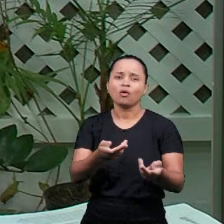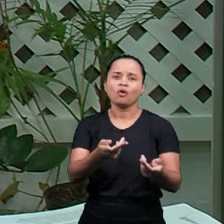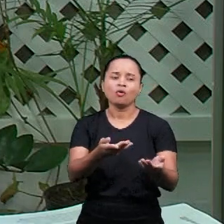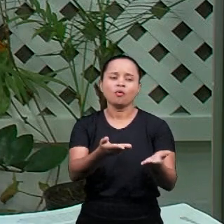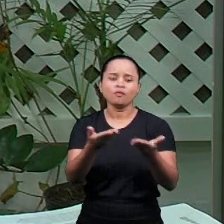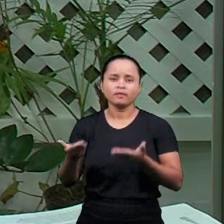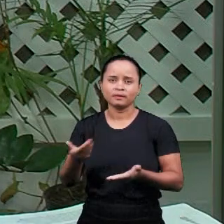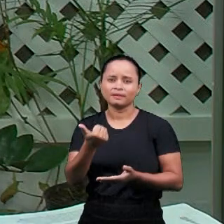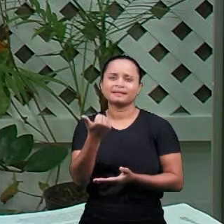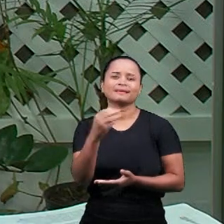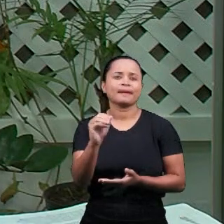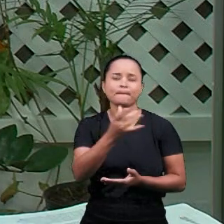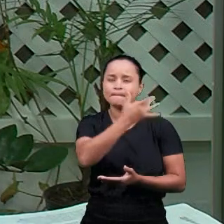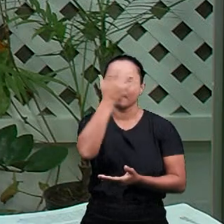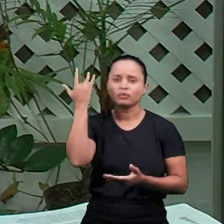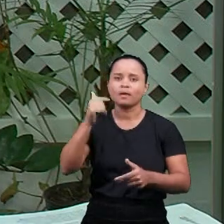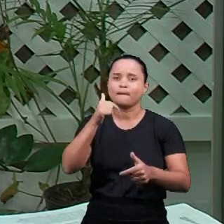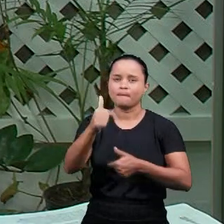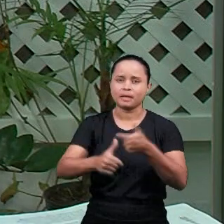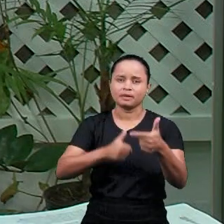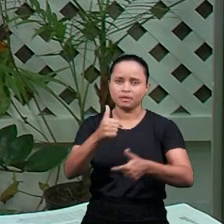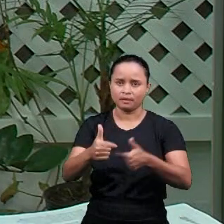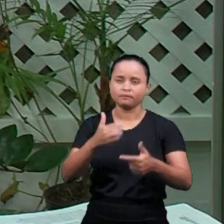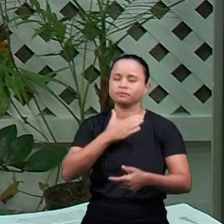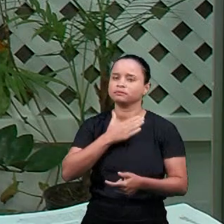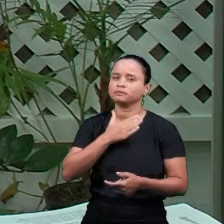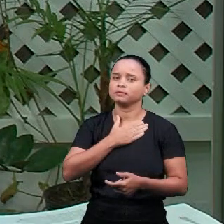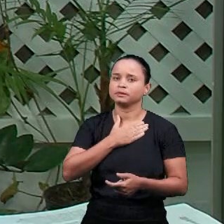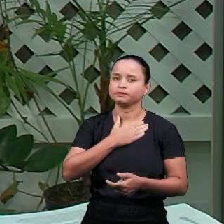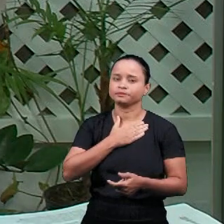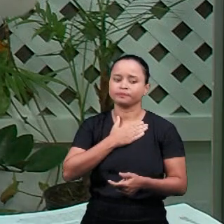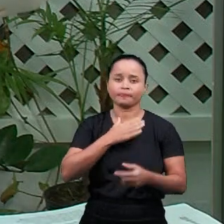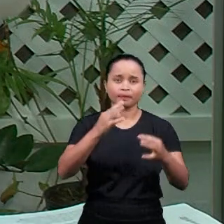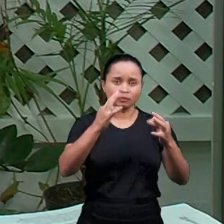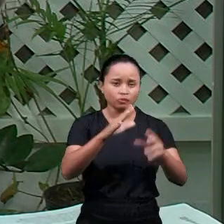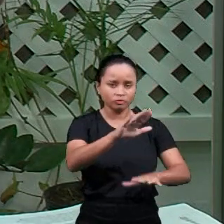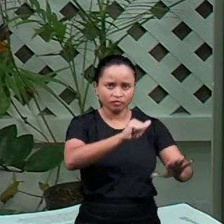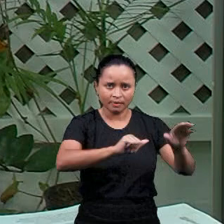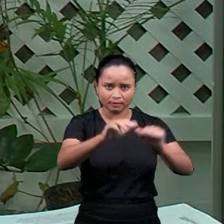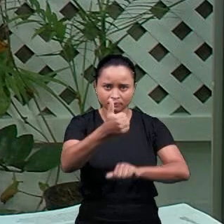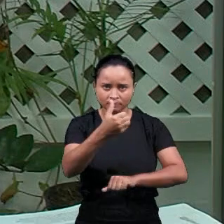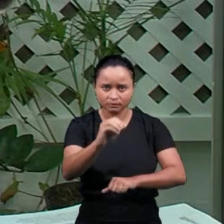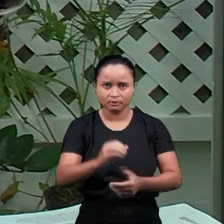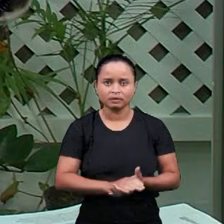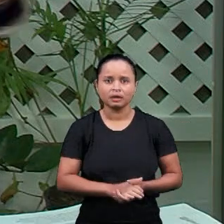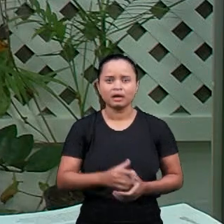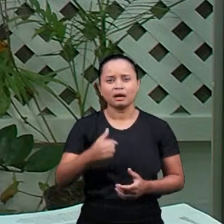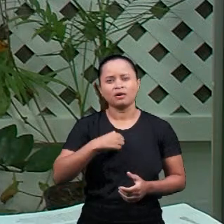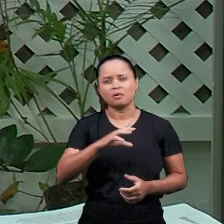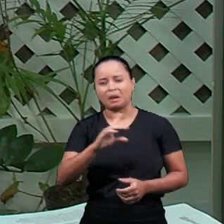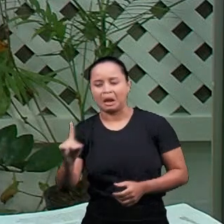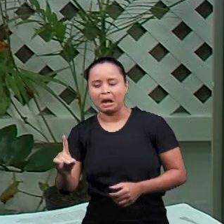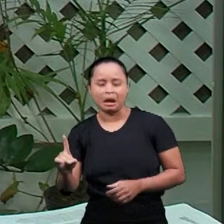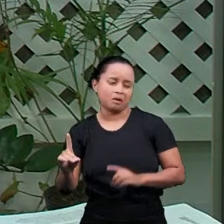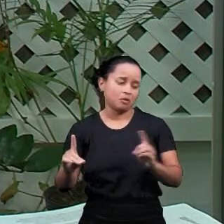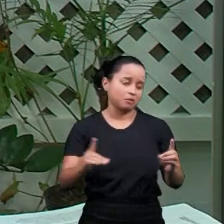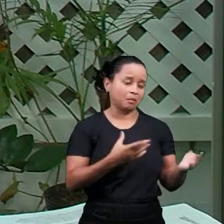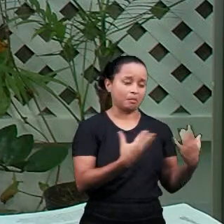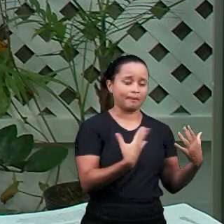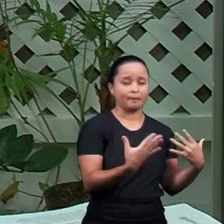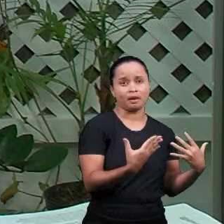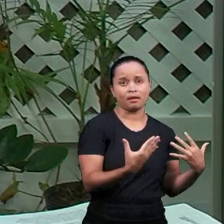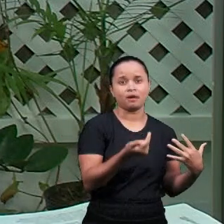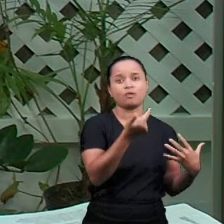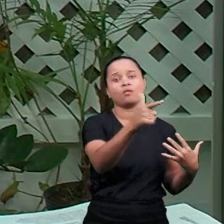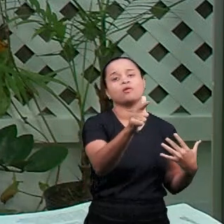travailler dans un travail pour moi. Tous sont appelés. Un se met de côté, deux restent